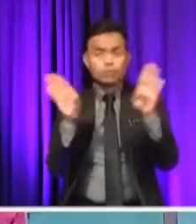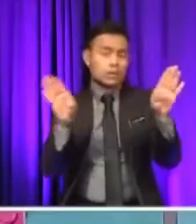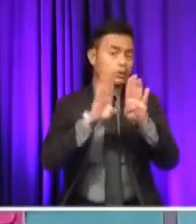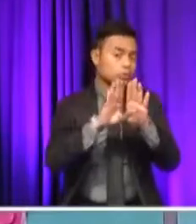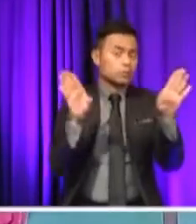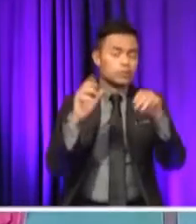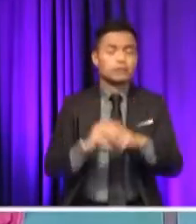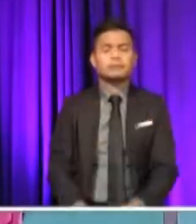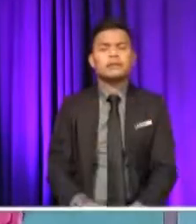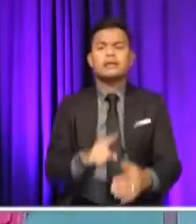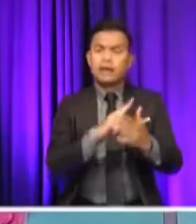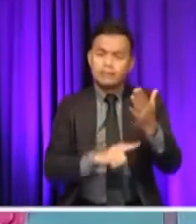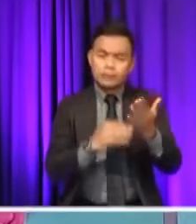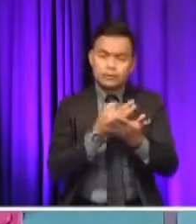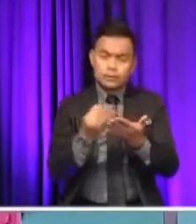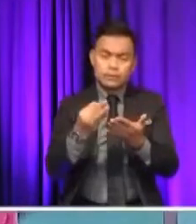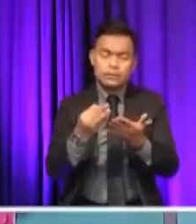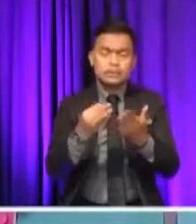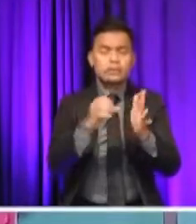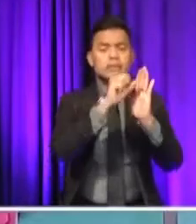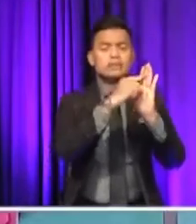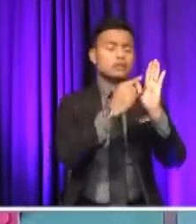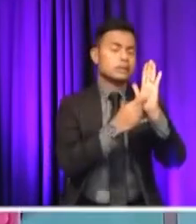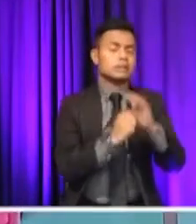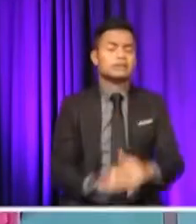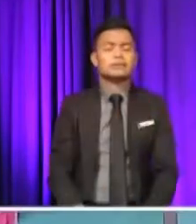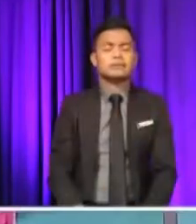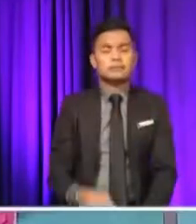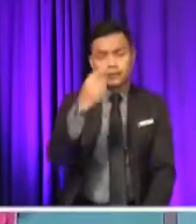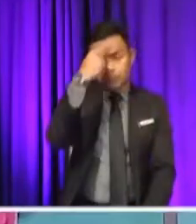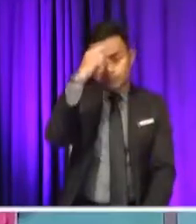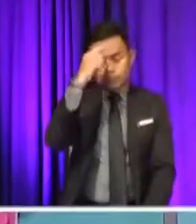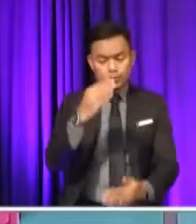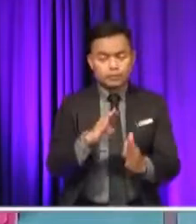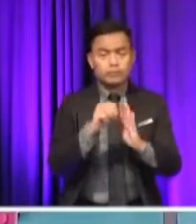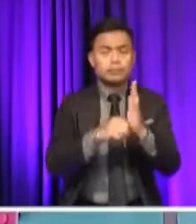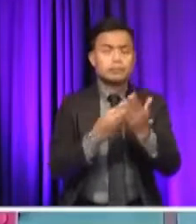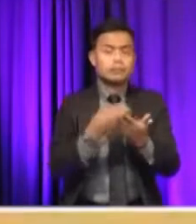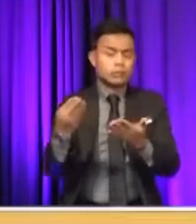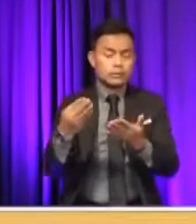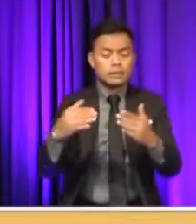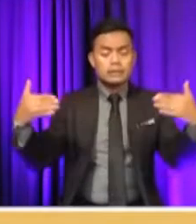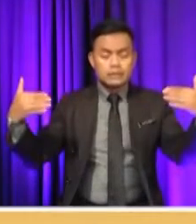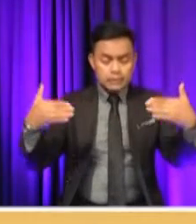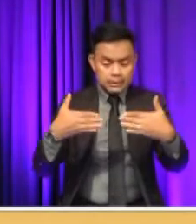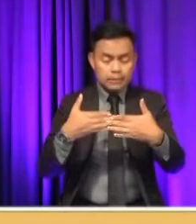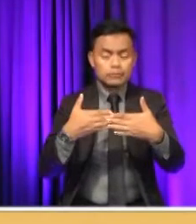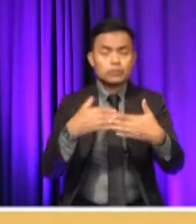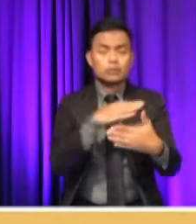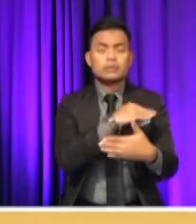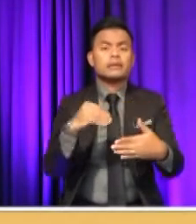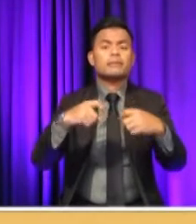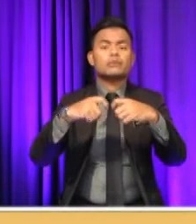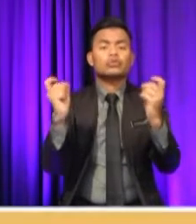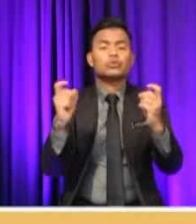fungsi suis sebenarnya? Suis adalah untuk membawa, menyambung dan putuskan arus elektrik di dalam